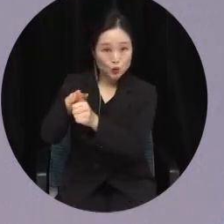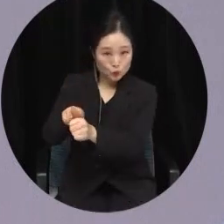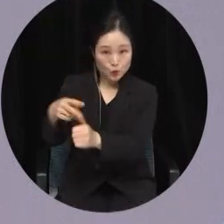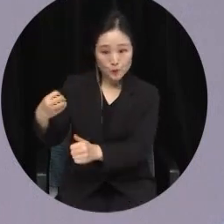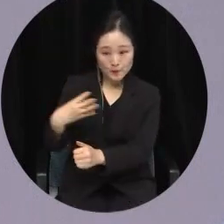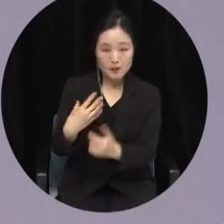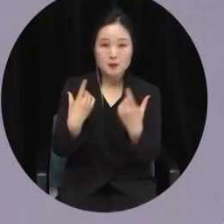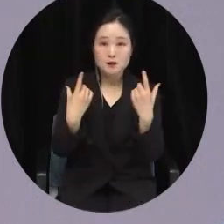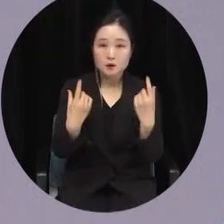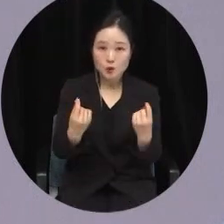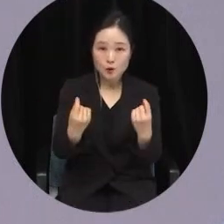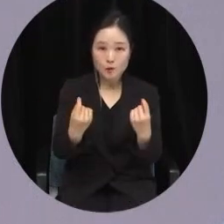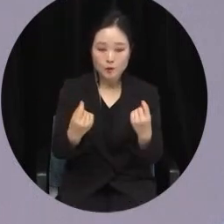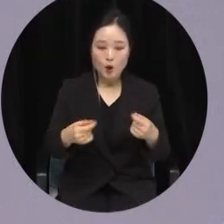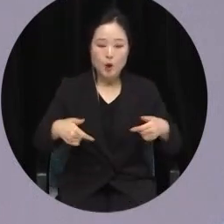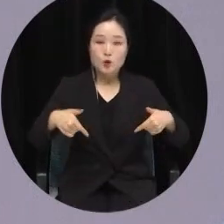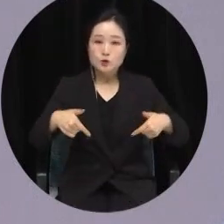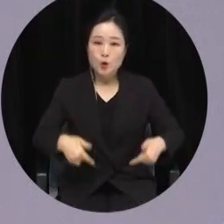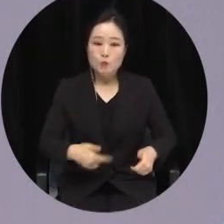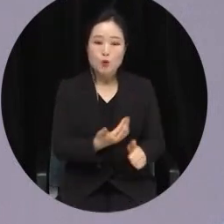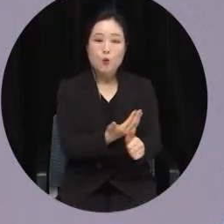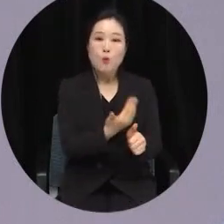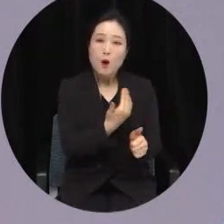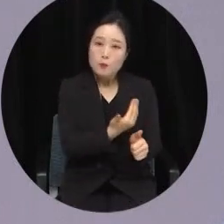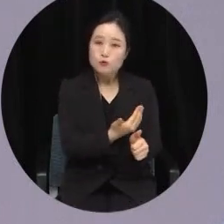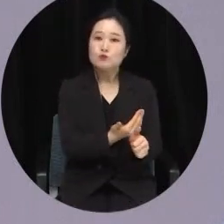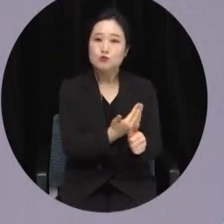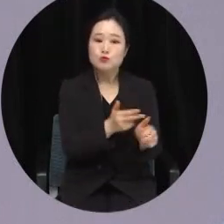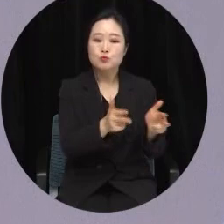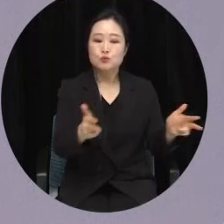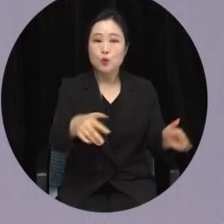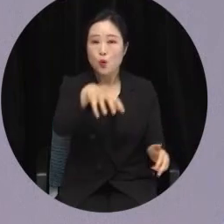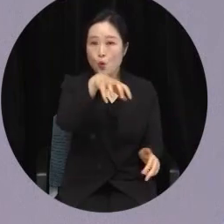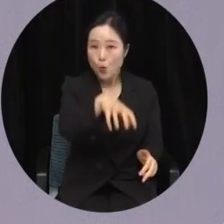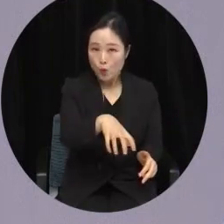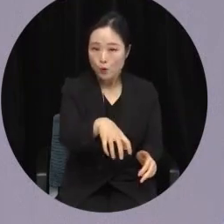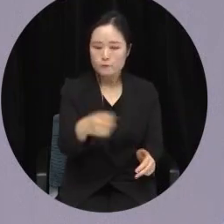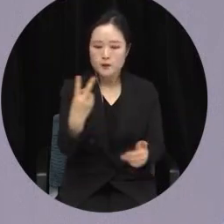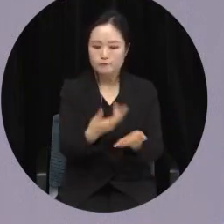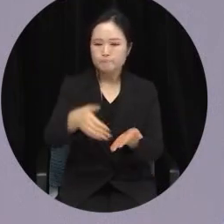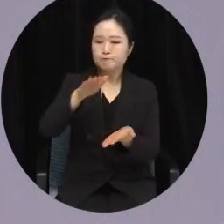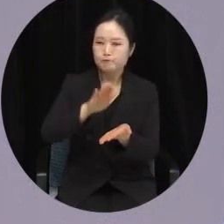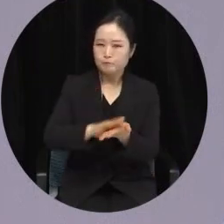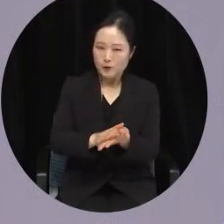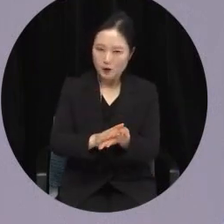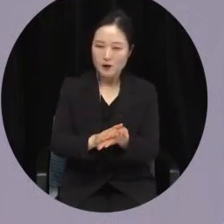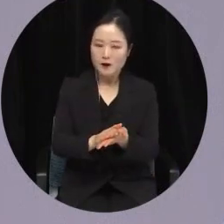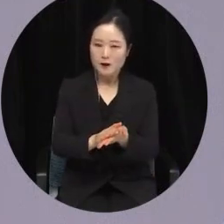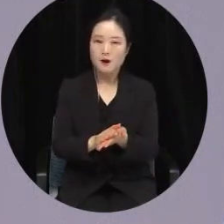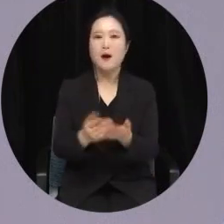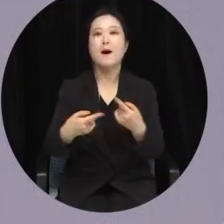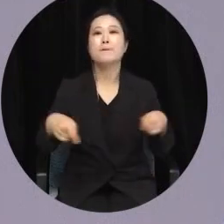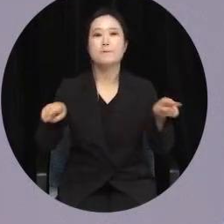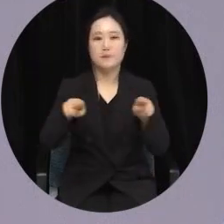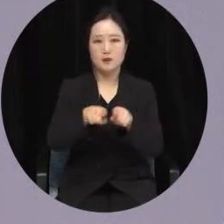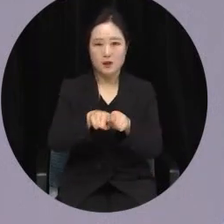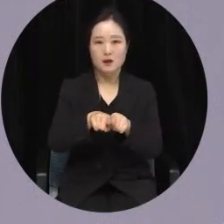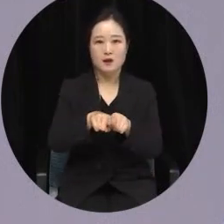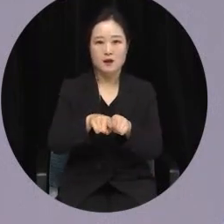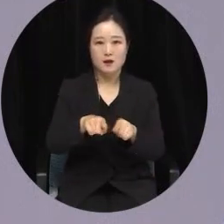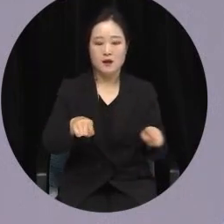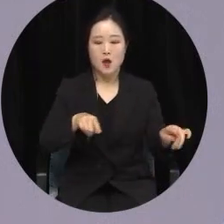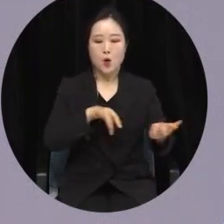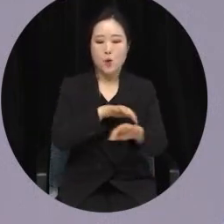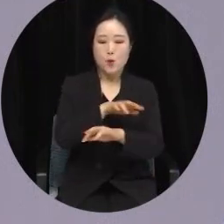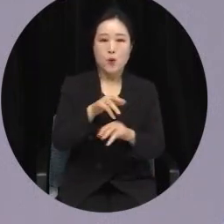서부 화물터미널 재정비와 맞물려서 유동인구 확보 이